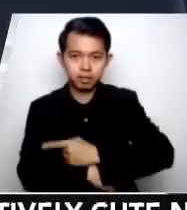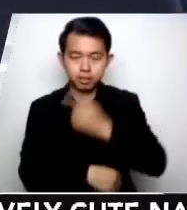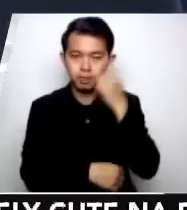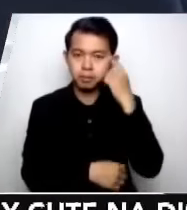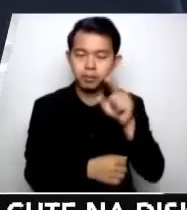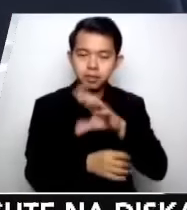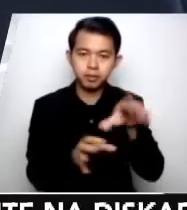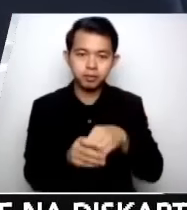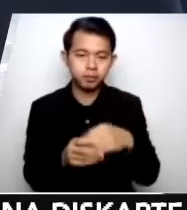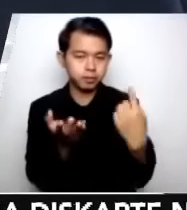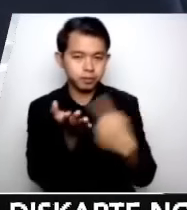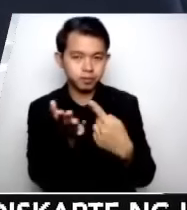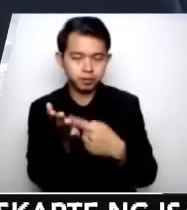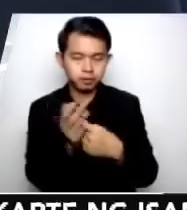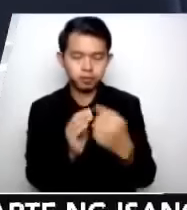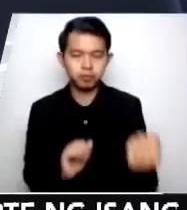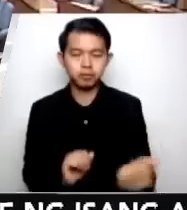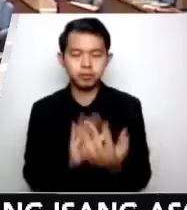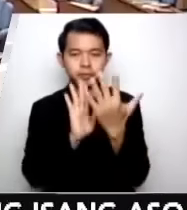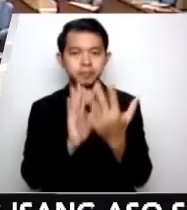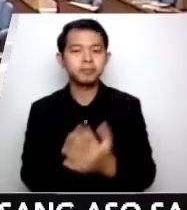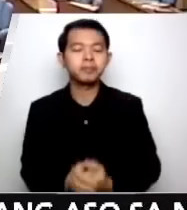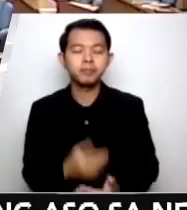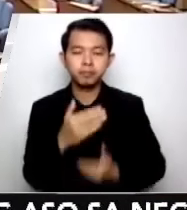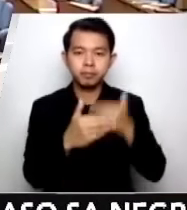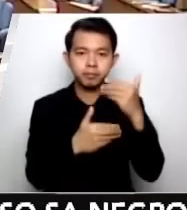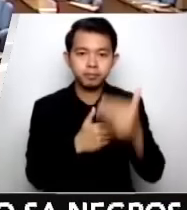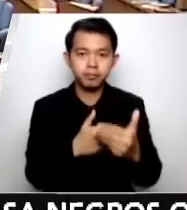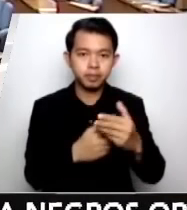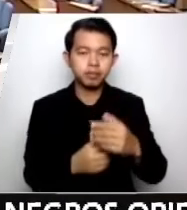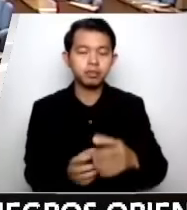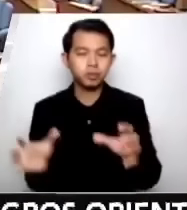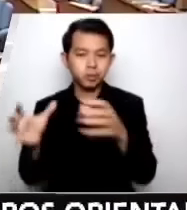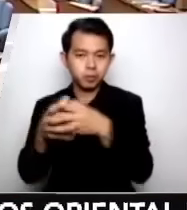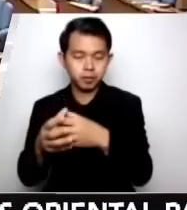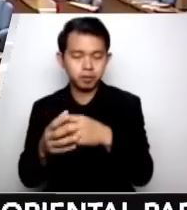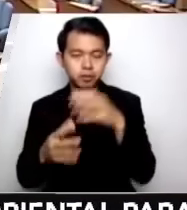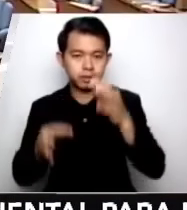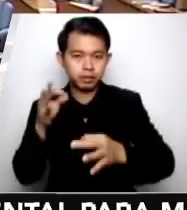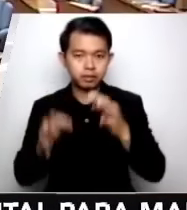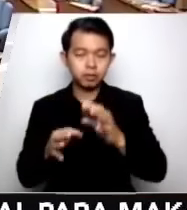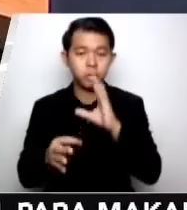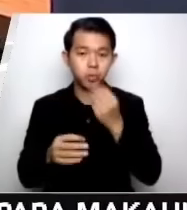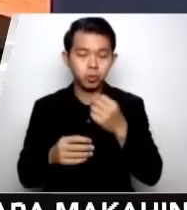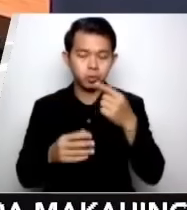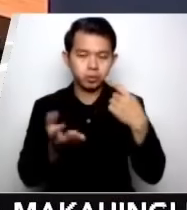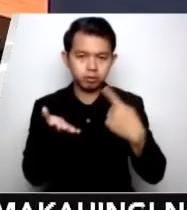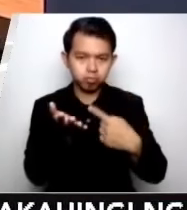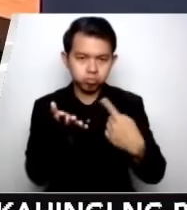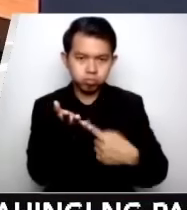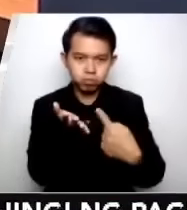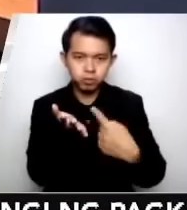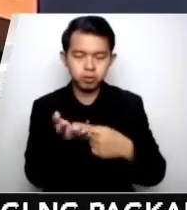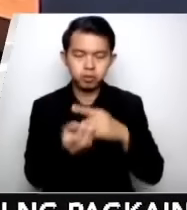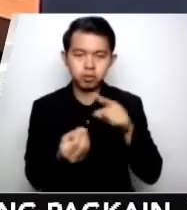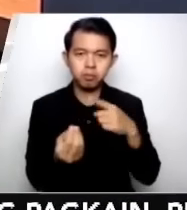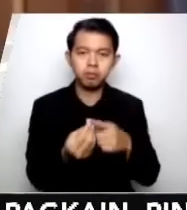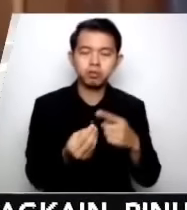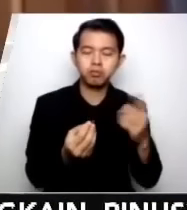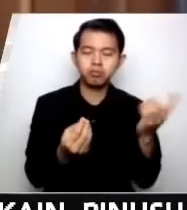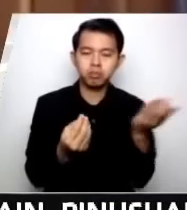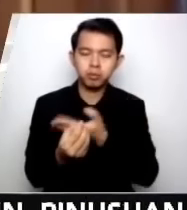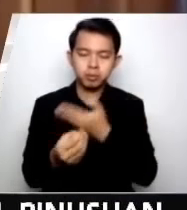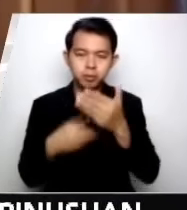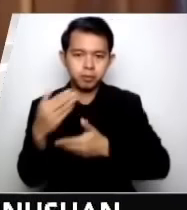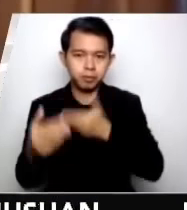plenaryo. Sunod na ibabato ang reklamo sa Committee on Justice na siyang magdadaos ng hearing para sa impeachment. Sa loob ng 60 session days,